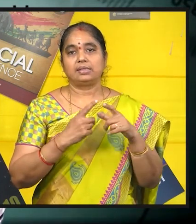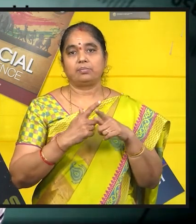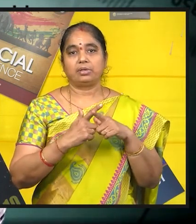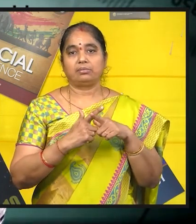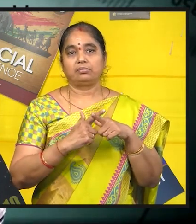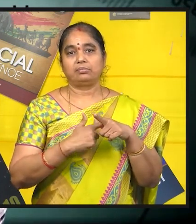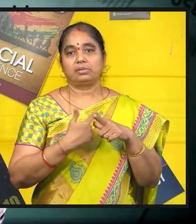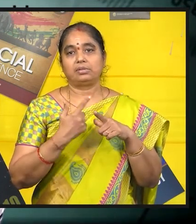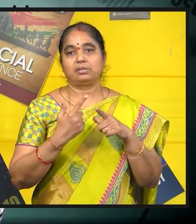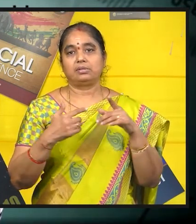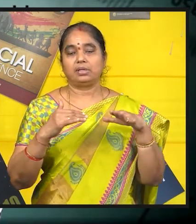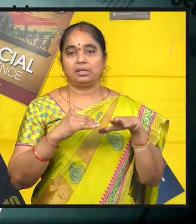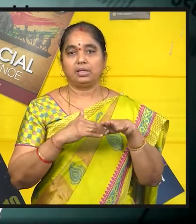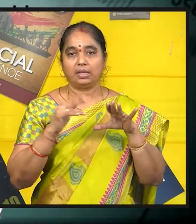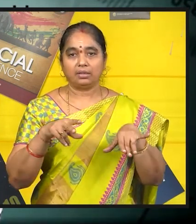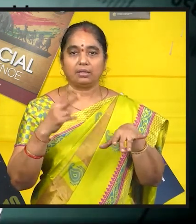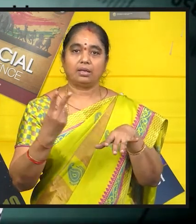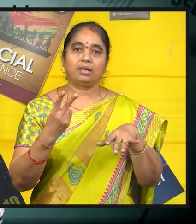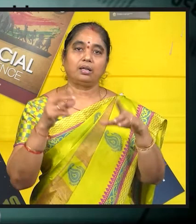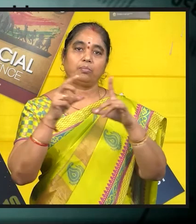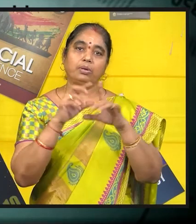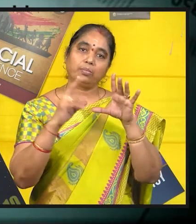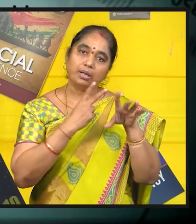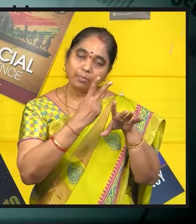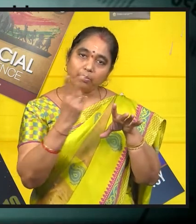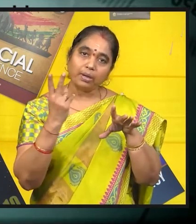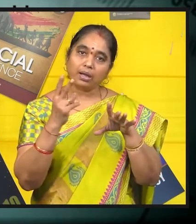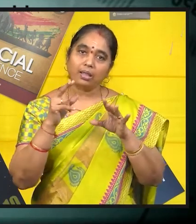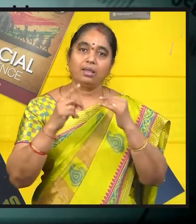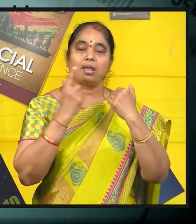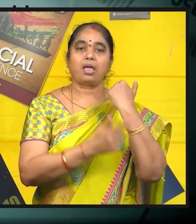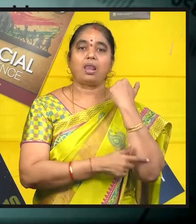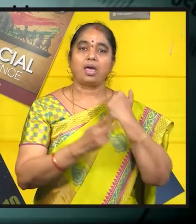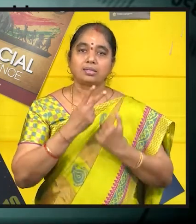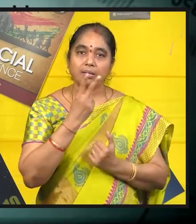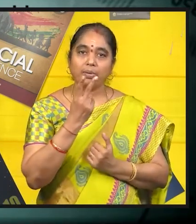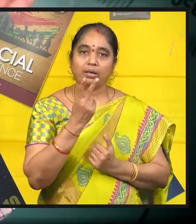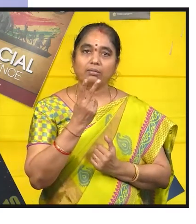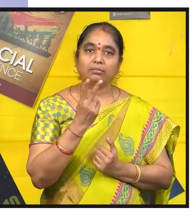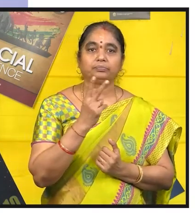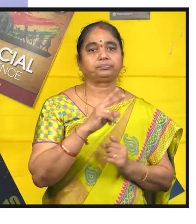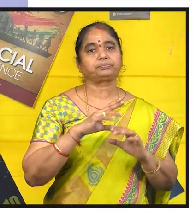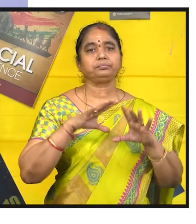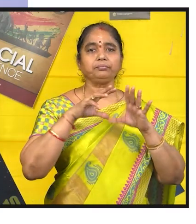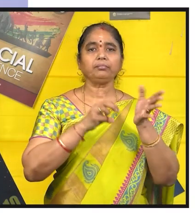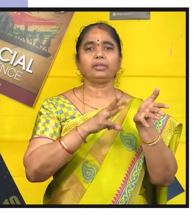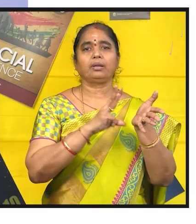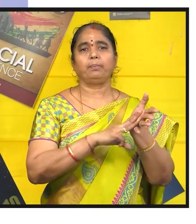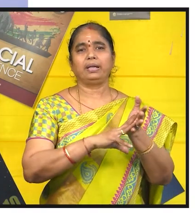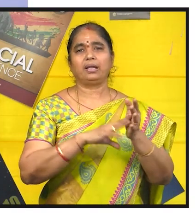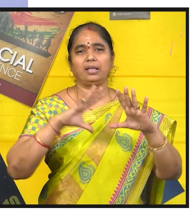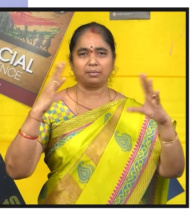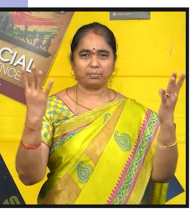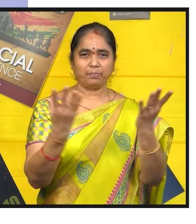இவைகள் அனைத்திற்குமே இந்த இரண்டு பண்புகளையும் காண முடியும். கடைசியாக நம்ம எதை பார்க்கிறோம் சொன்னா உலோக கலவைக்கு வருகிறோம்.